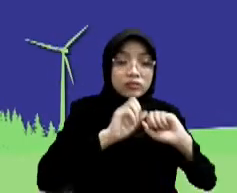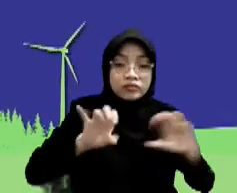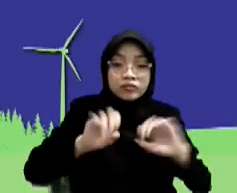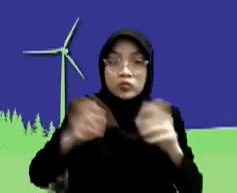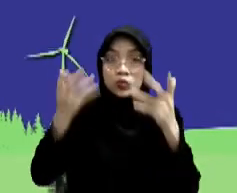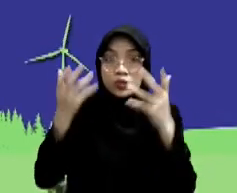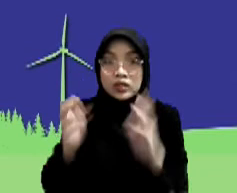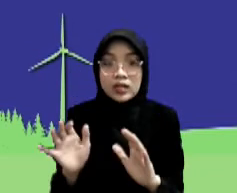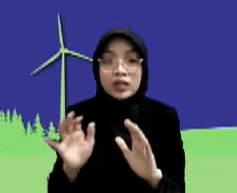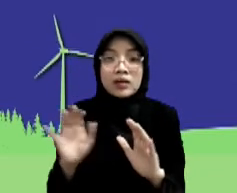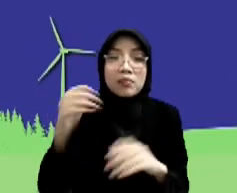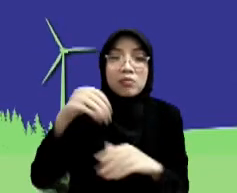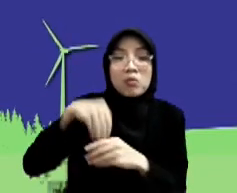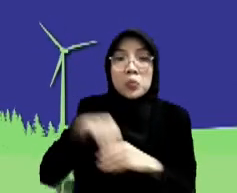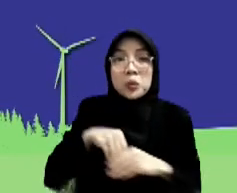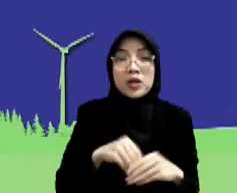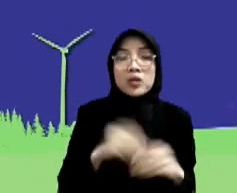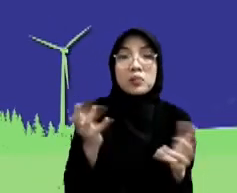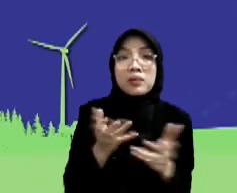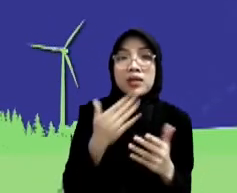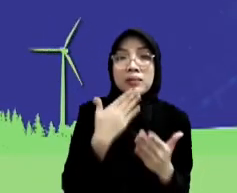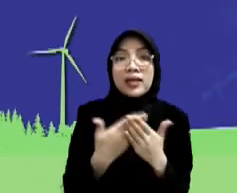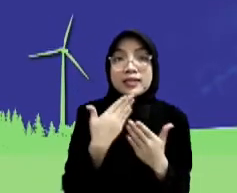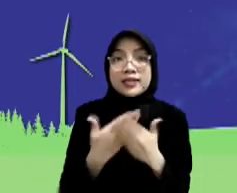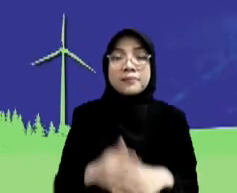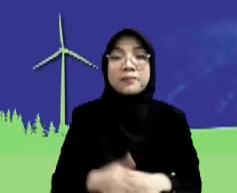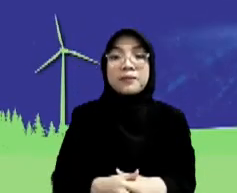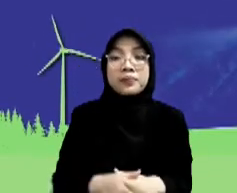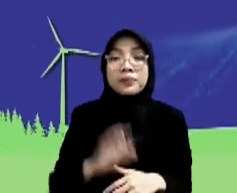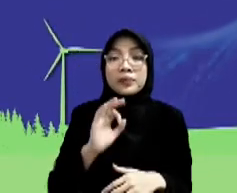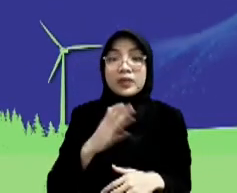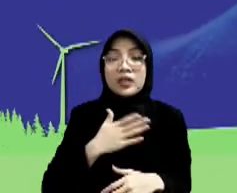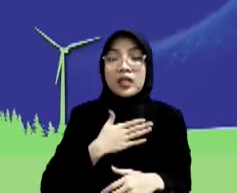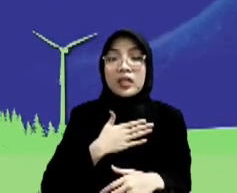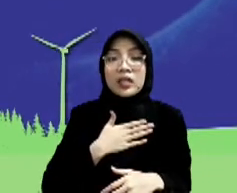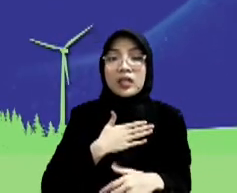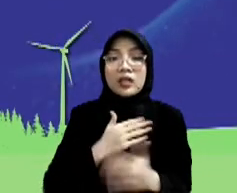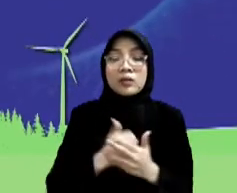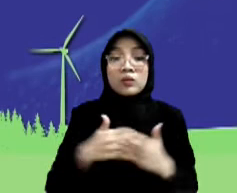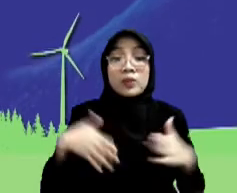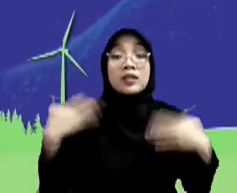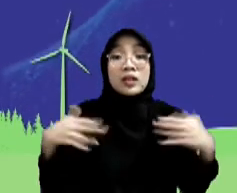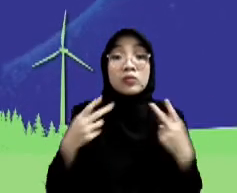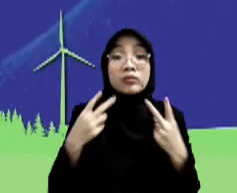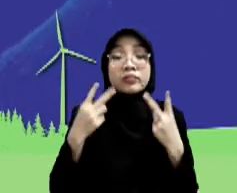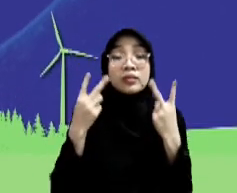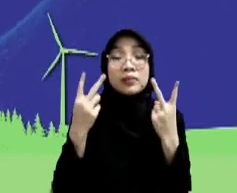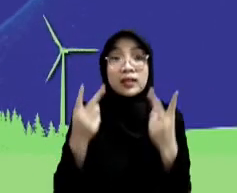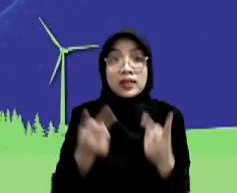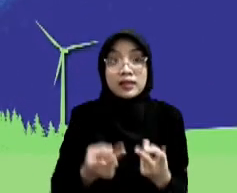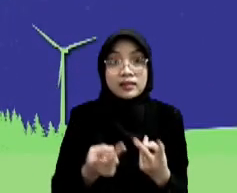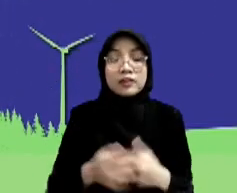masukan-masuk tentang edukasi Terima kasih ya saya sih saya senang sekali ya ngelihat eh apa